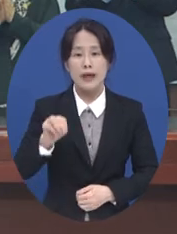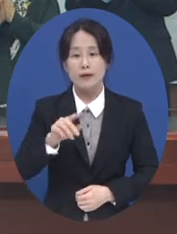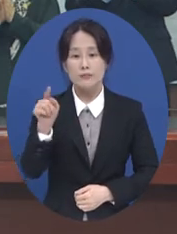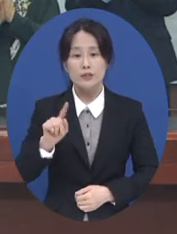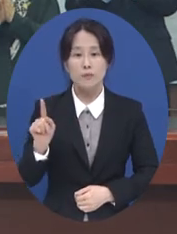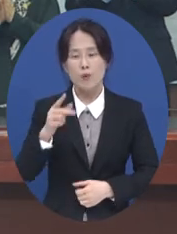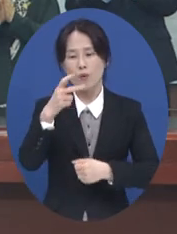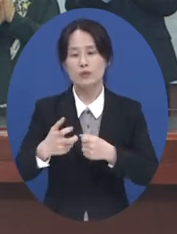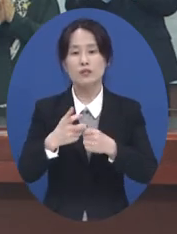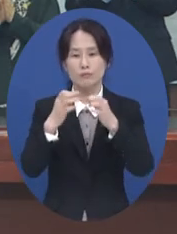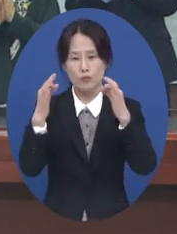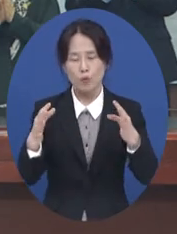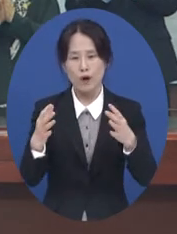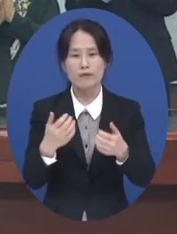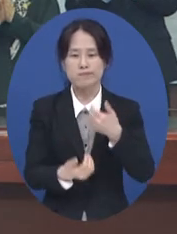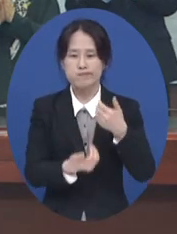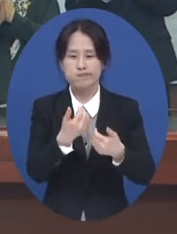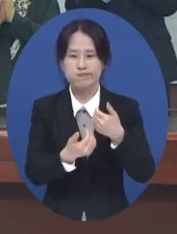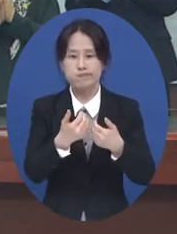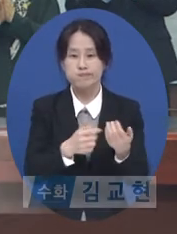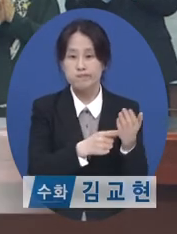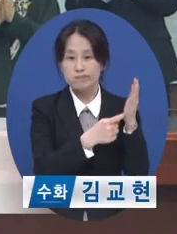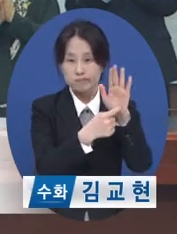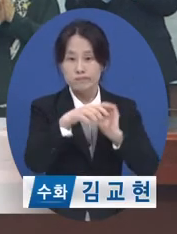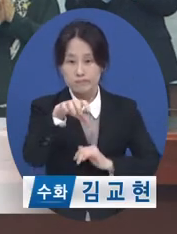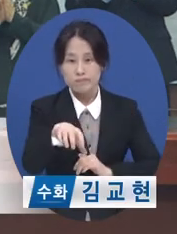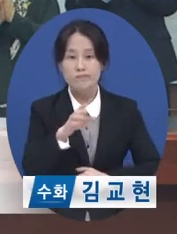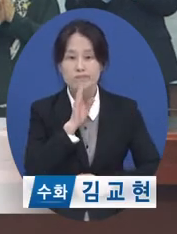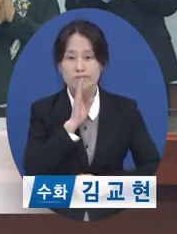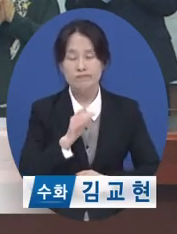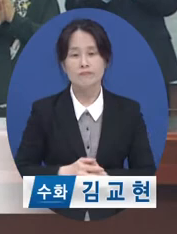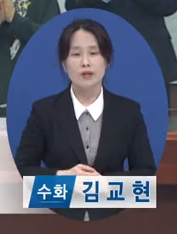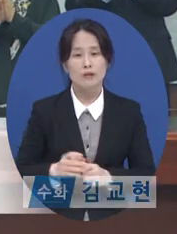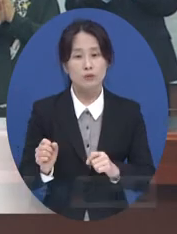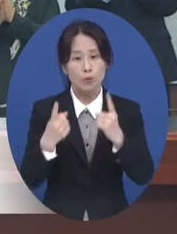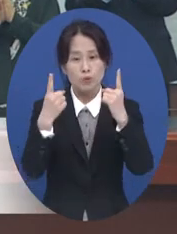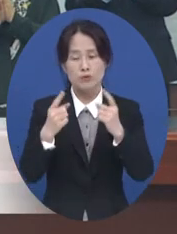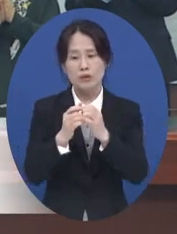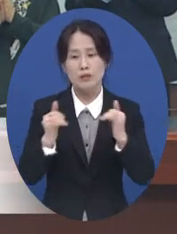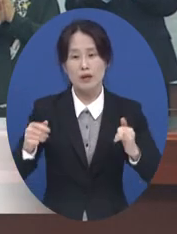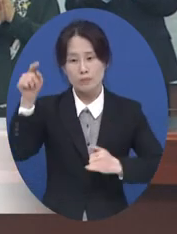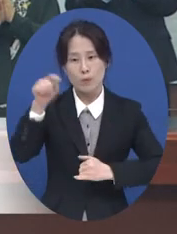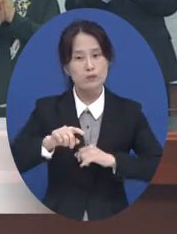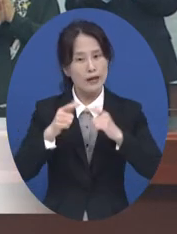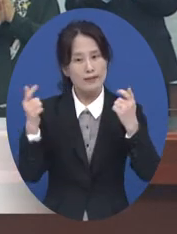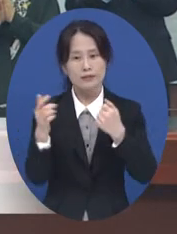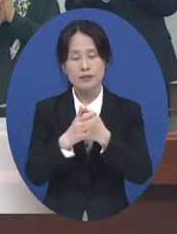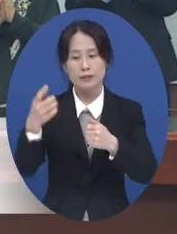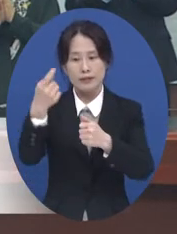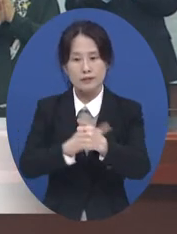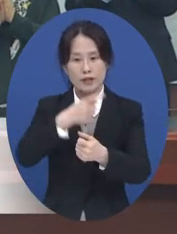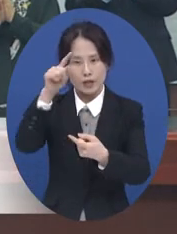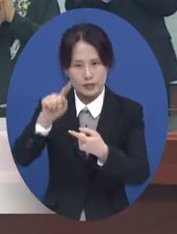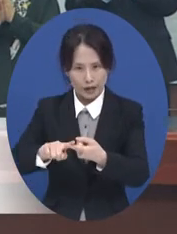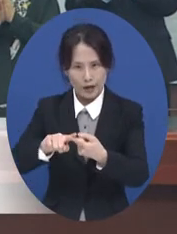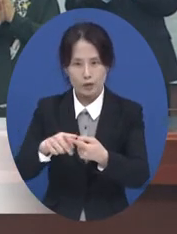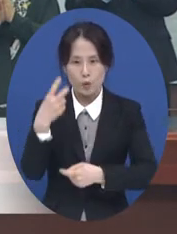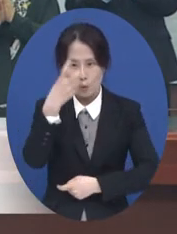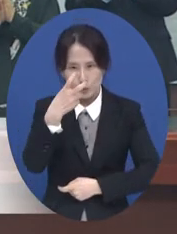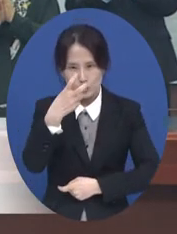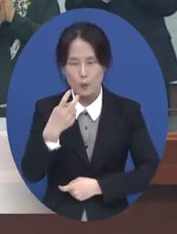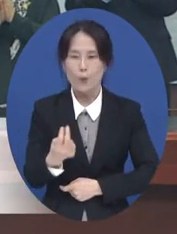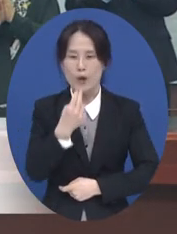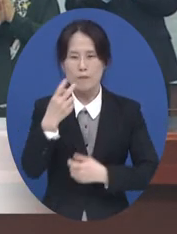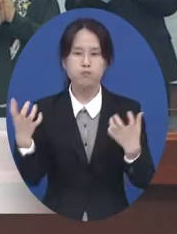dmg 된 지난 70여 년간 대립을 상징하는 공간 이었는데요 동시에 사람의 발길이 닿지 않아 생태계가 그대로 보존된